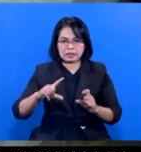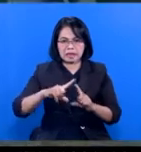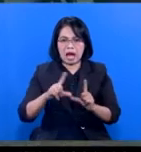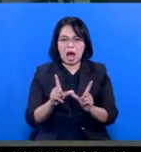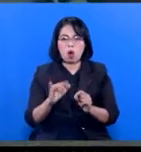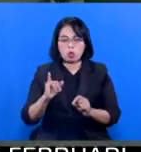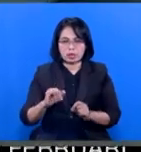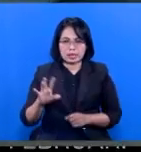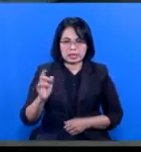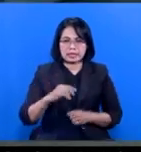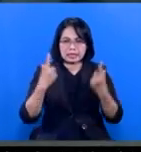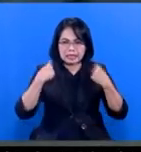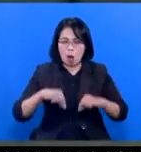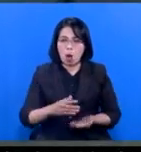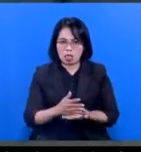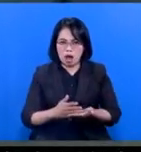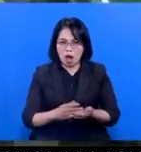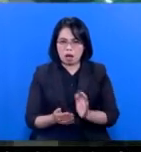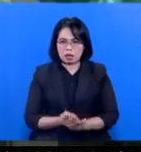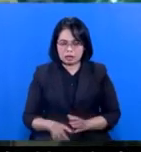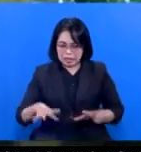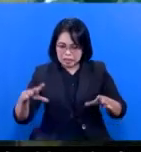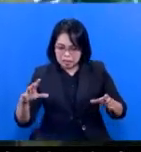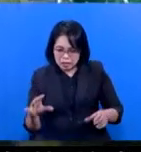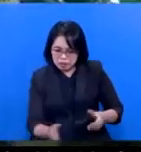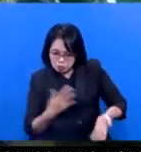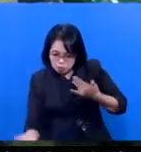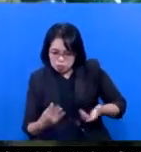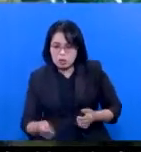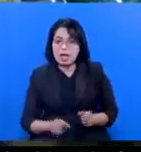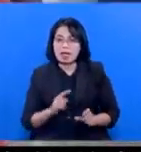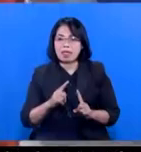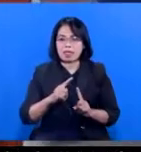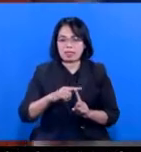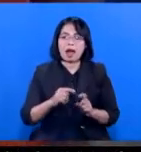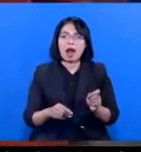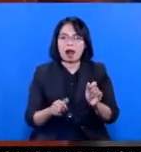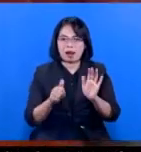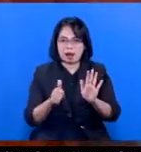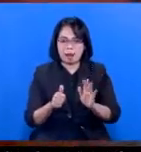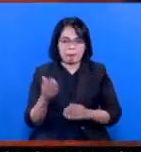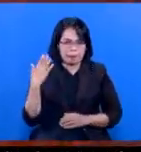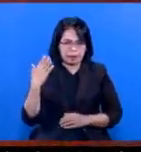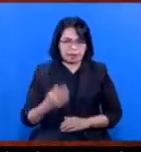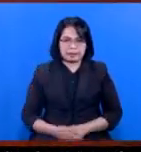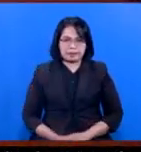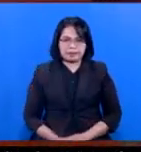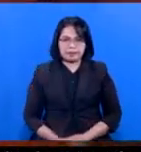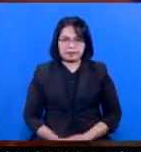jaringan internasional ini digagalkan pada tanggal 6 Februari lalu. Tim Liputan CNN Indonesia.